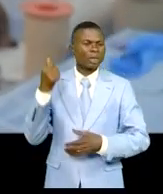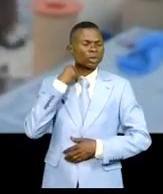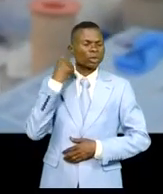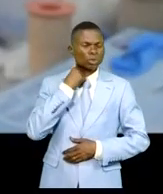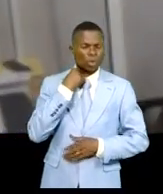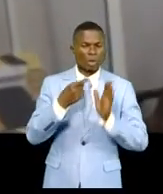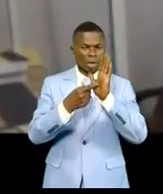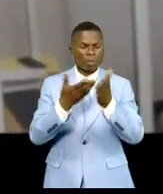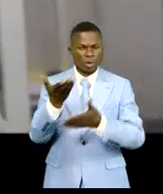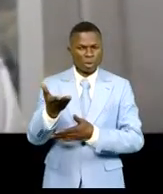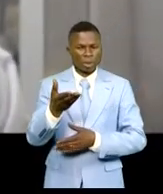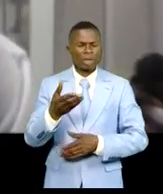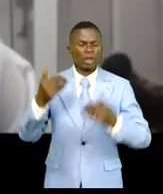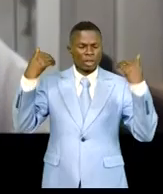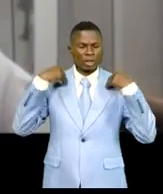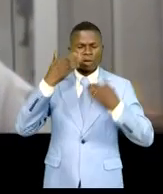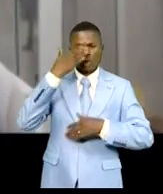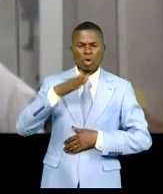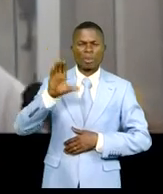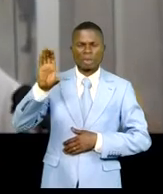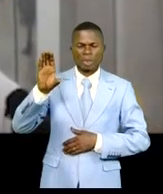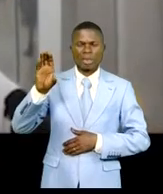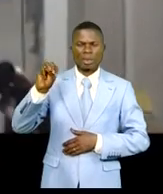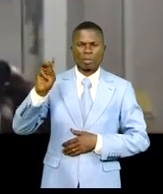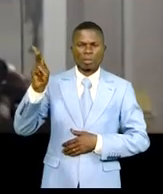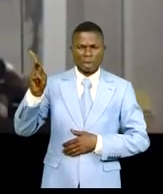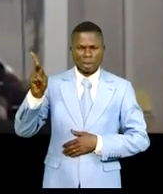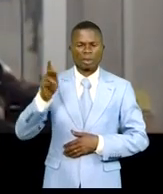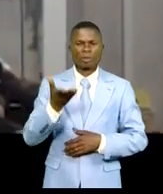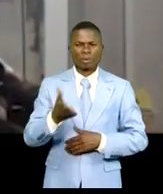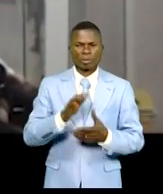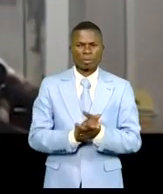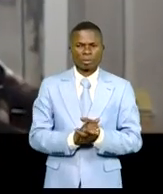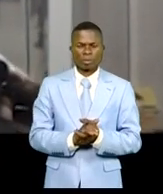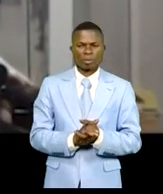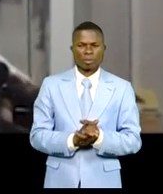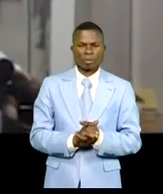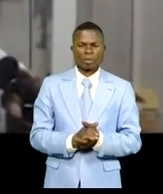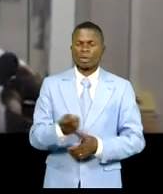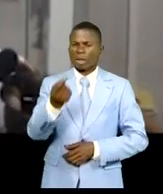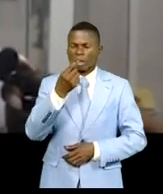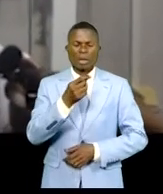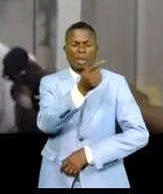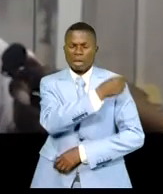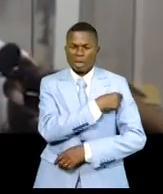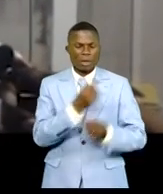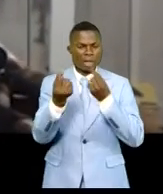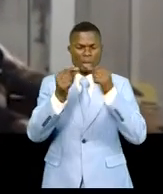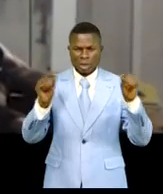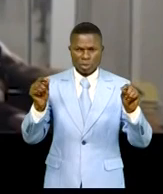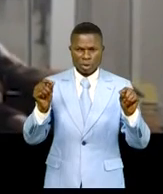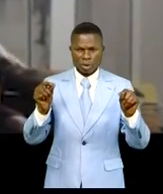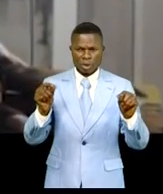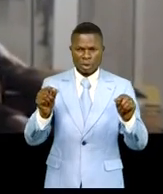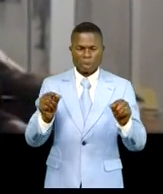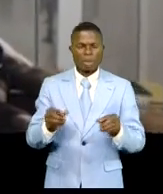Rodolphe Ahmed, médecin directeur du SEMCA. Le vaccin est entièrement gratuit. Non seulement le produit vaccinal est gratuit puisqu'il a été